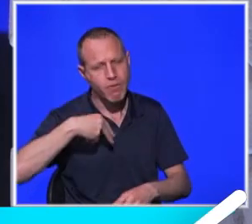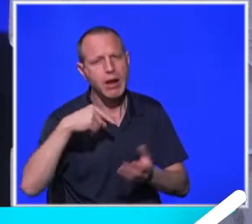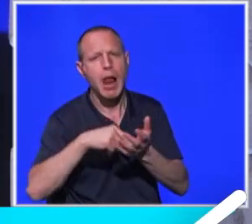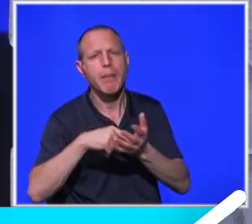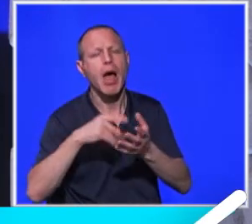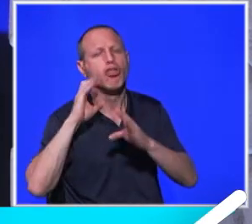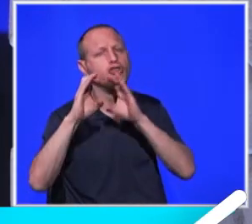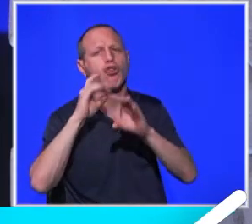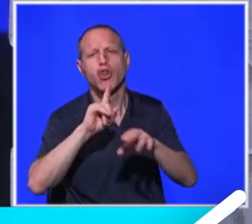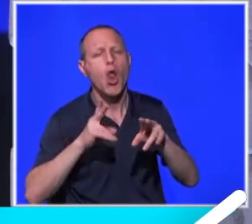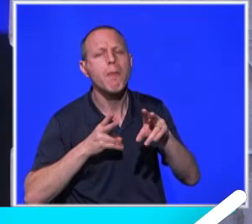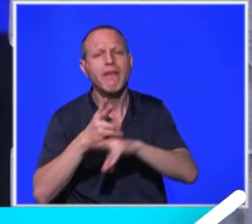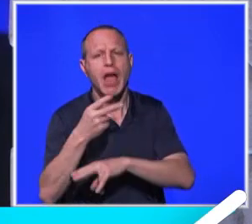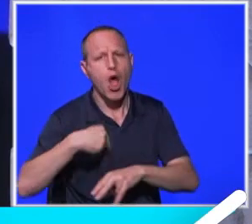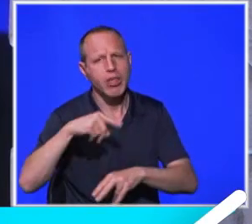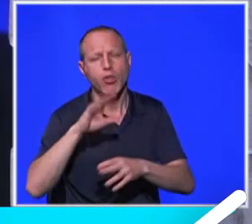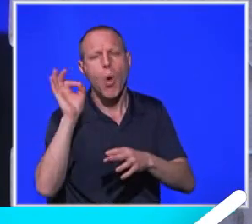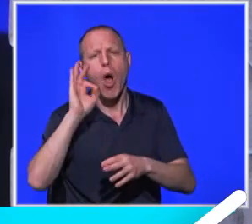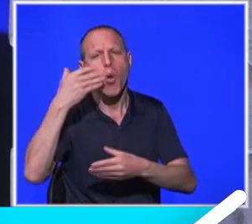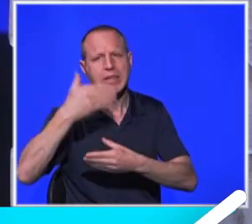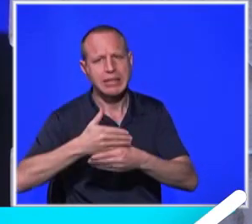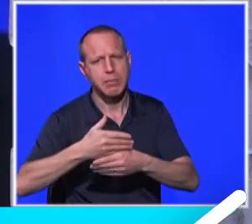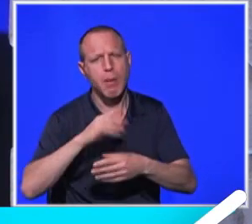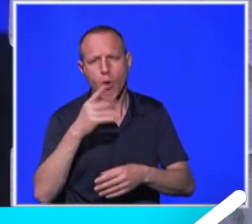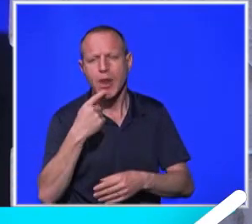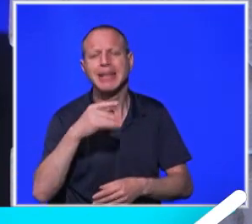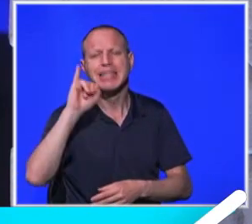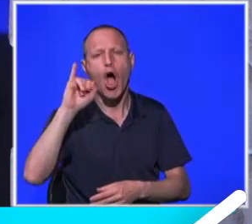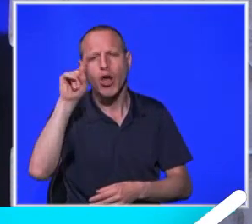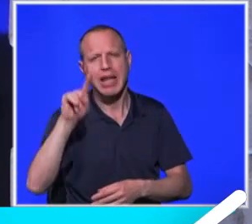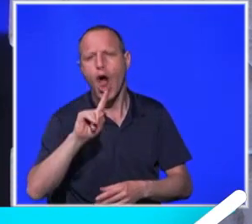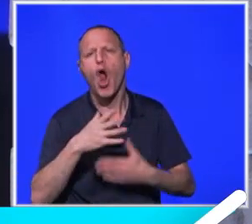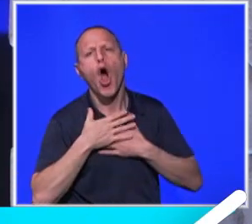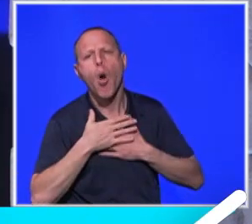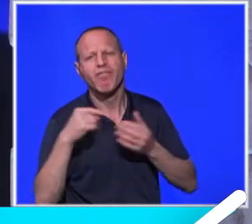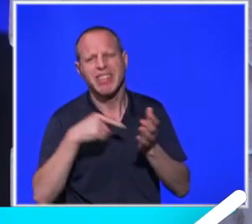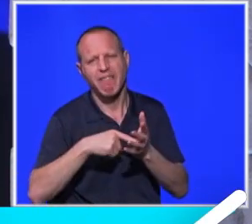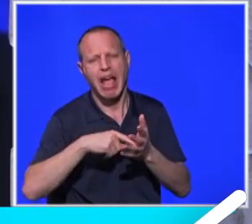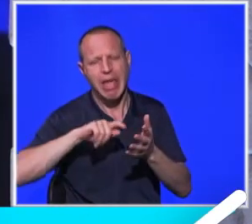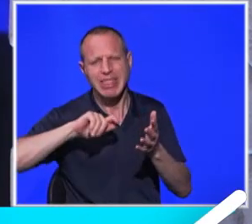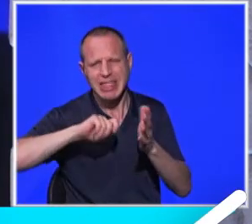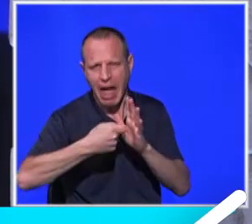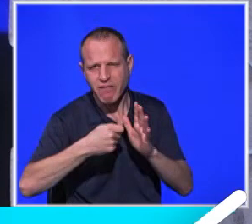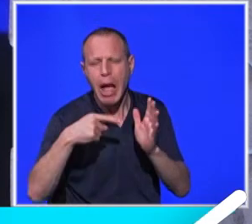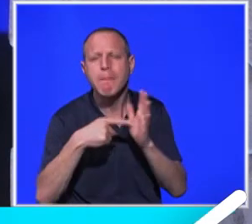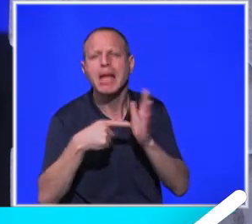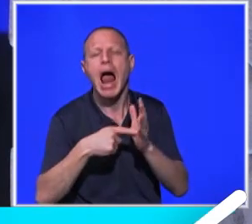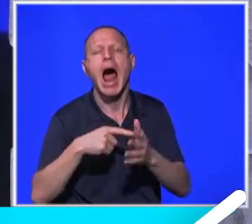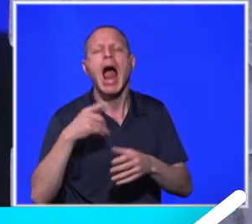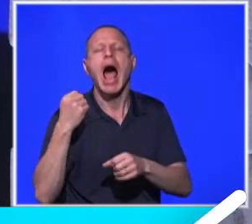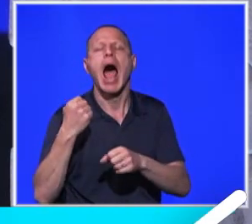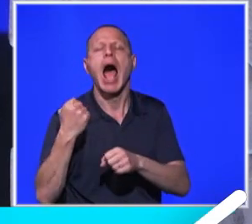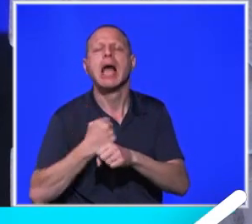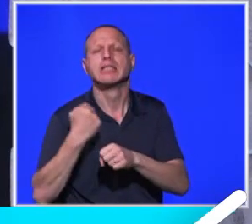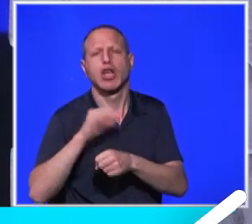לא מעבירה אותנו את אחוז החסימה. בוא נאמר, ירון זליכה לא אהוב דווקא בגלל הפעילות שלו, בגלל שהוא איש של עשייה. כן. יש לו